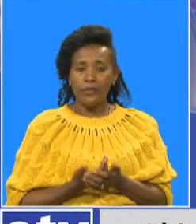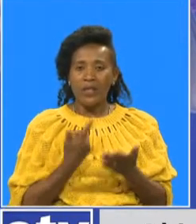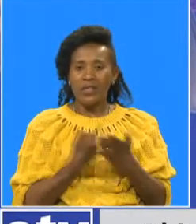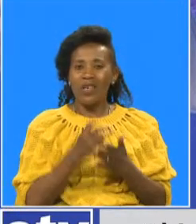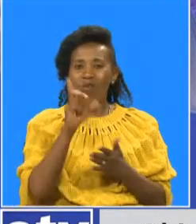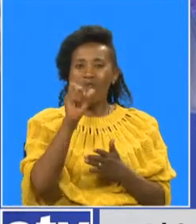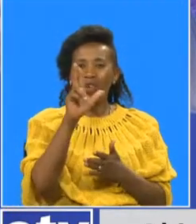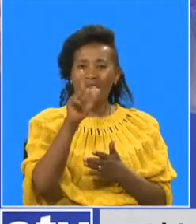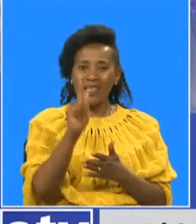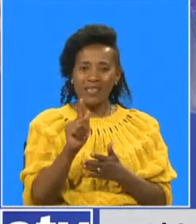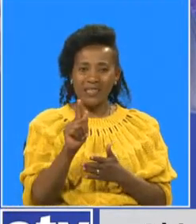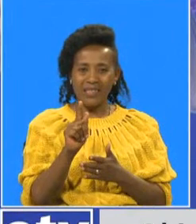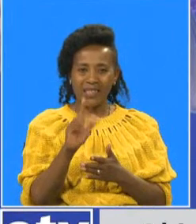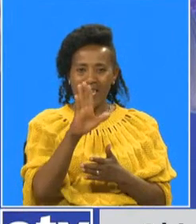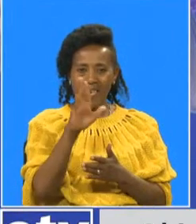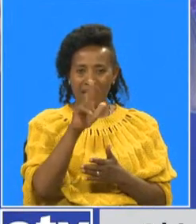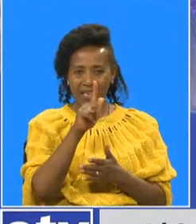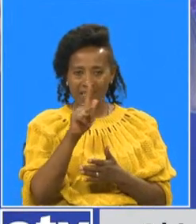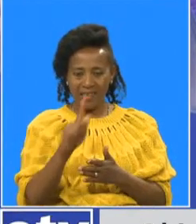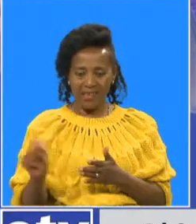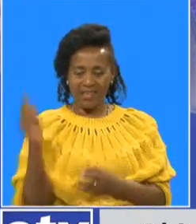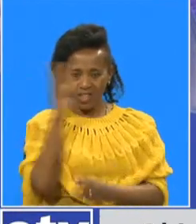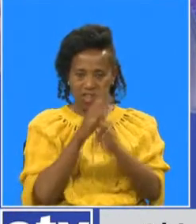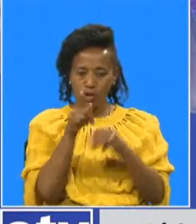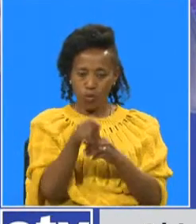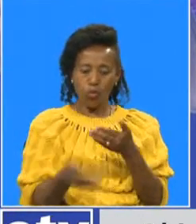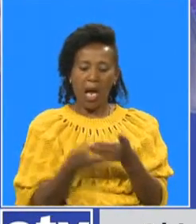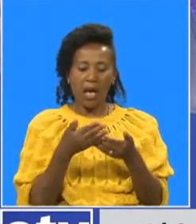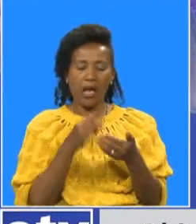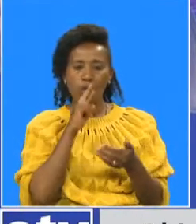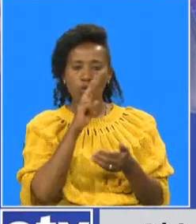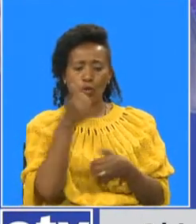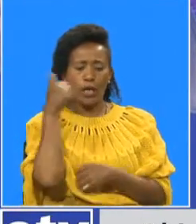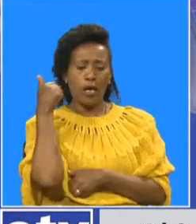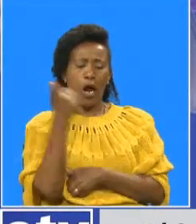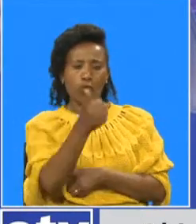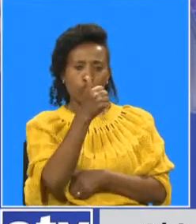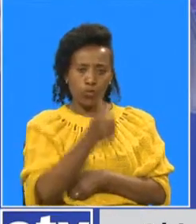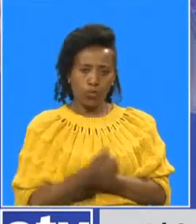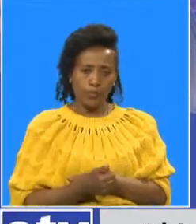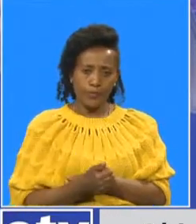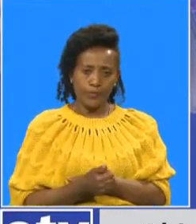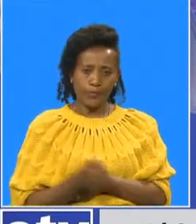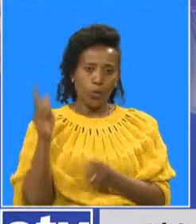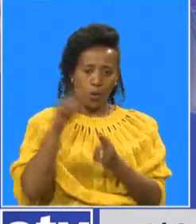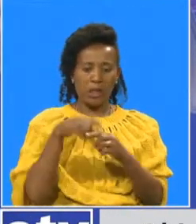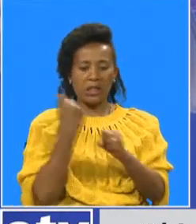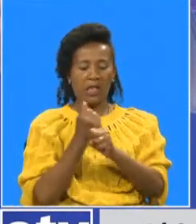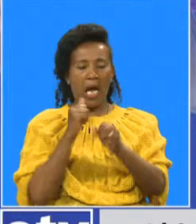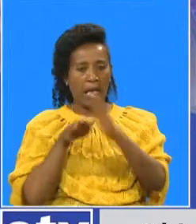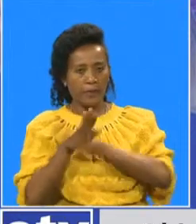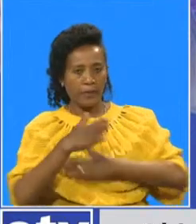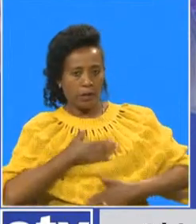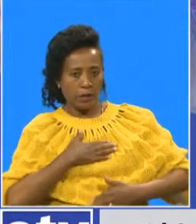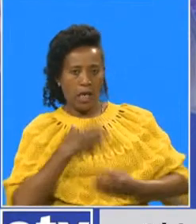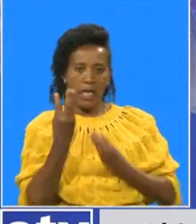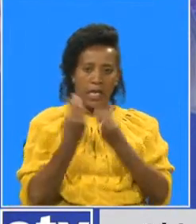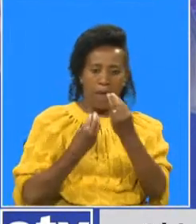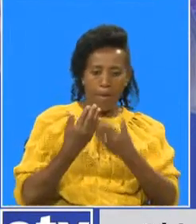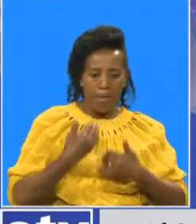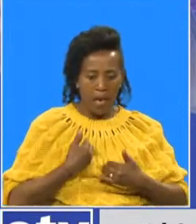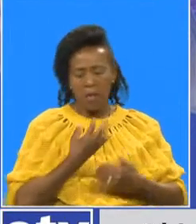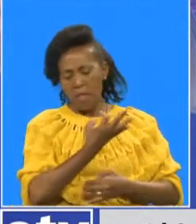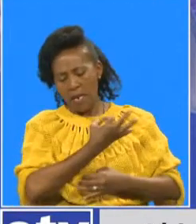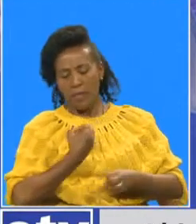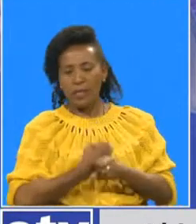የፎሬን ካረንሲ ችግር ብቻ ነው ያለኝ፣ እሱ ካቃለላችሁልኝ ራሱ ወደ ስራ ገብቼ ማርኬትም አለኝ